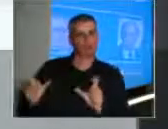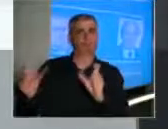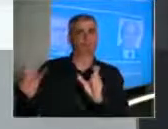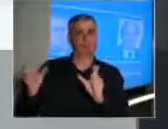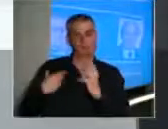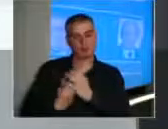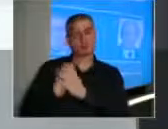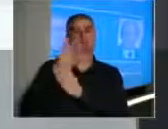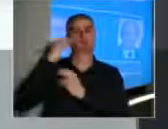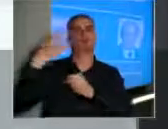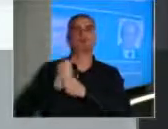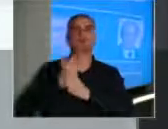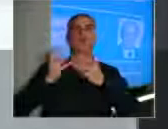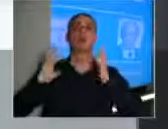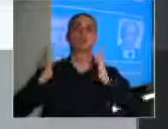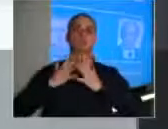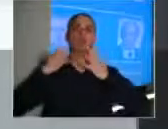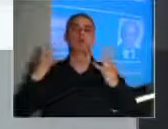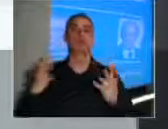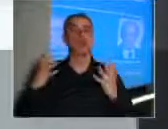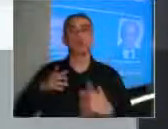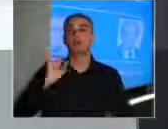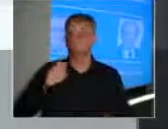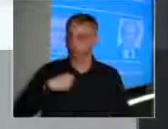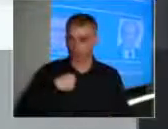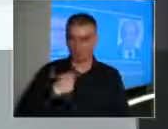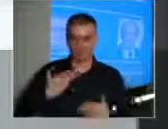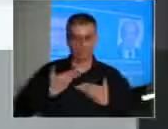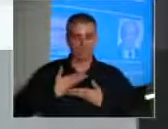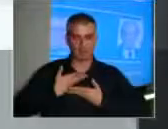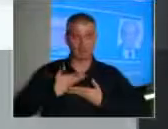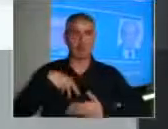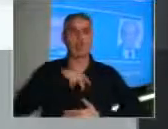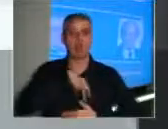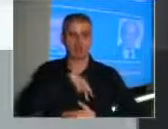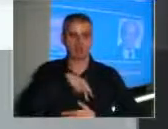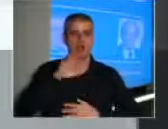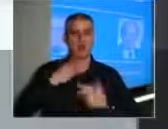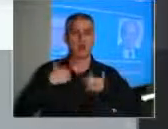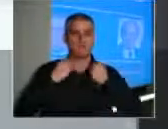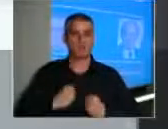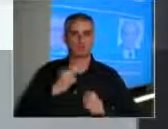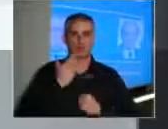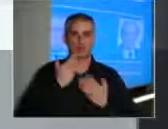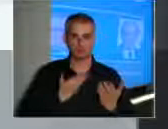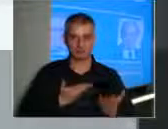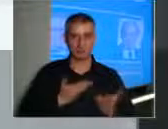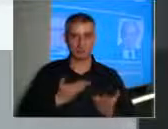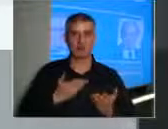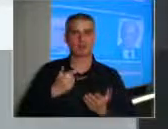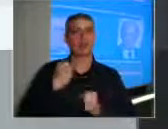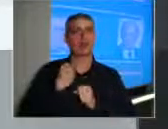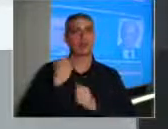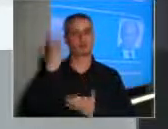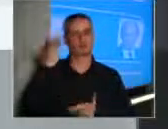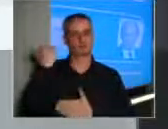ולצמוח מחדש להצלחה מאוד מאוד גדולה, כדי שאני אקבל את אחריות על הביטחון של ישראל, כדי